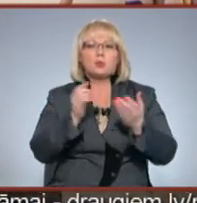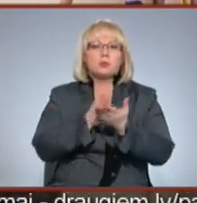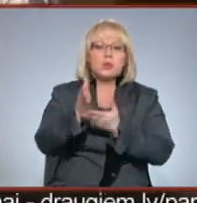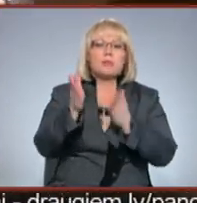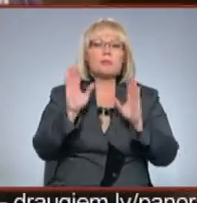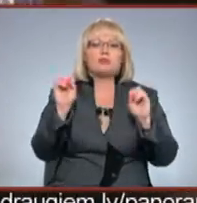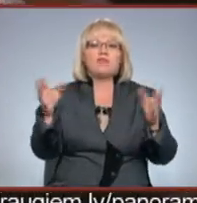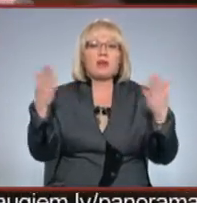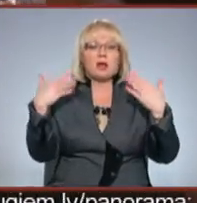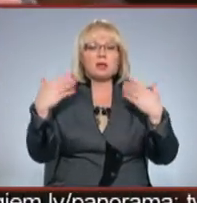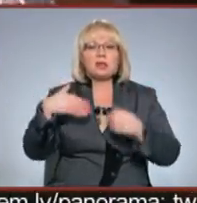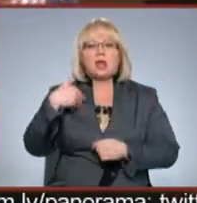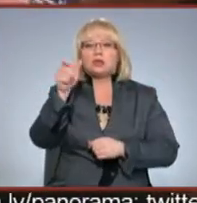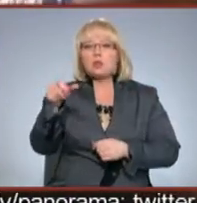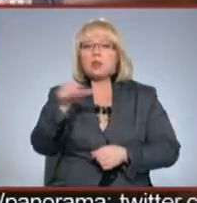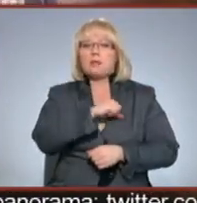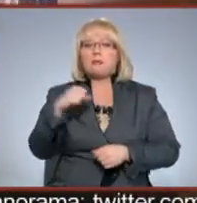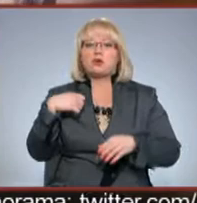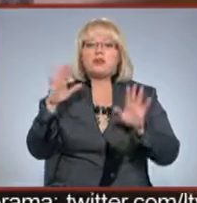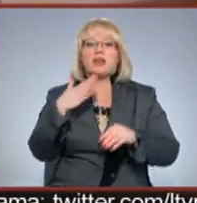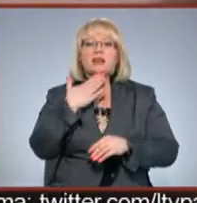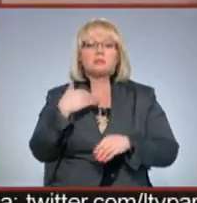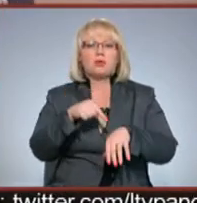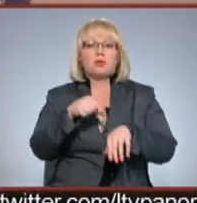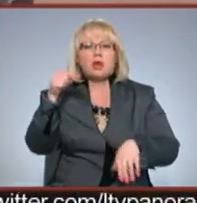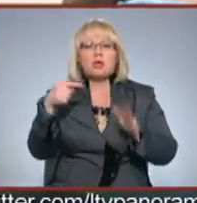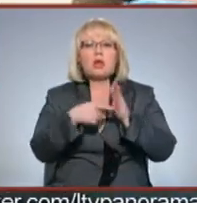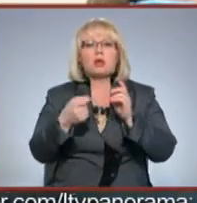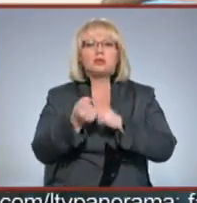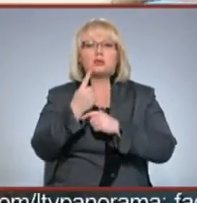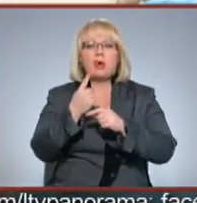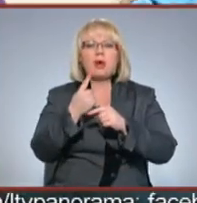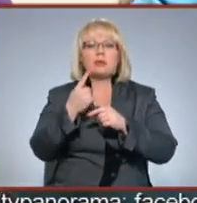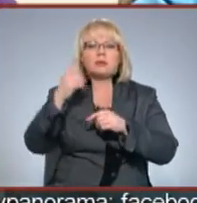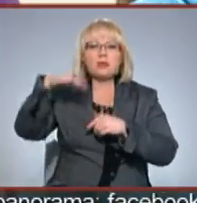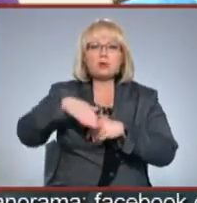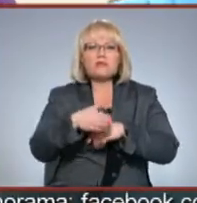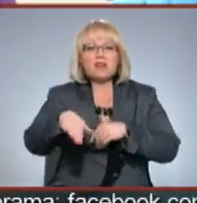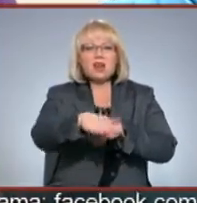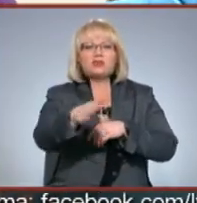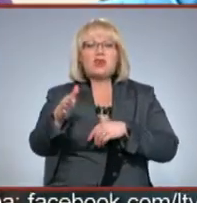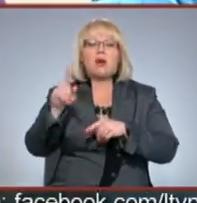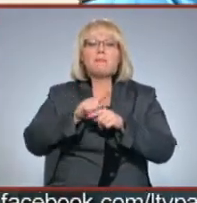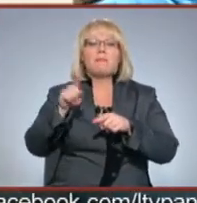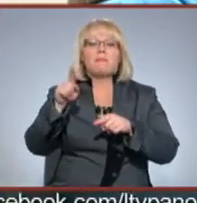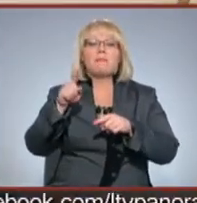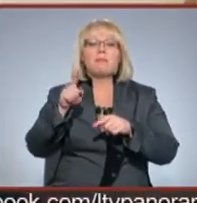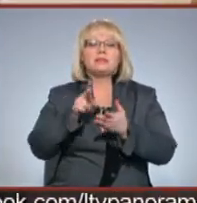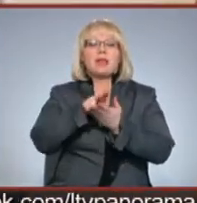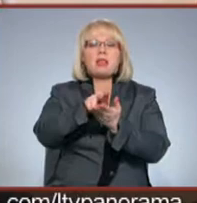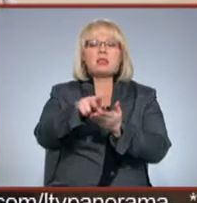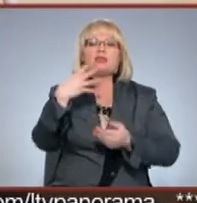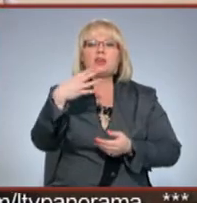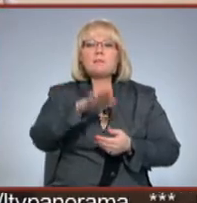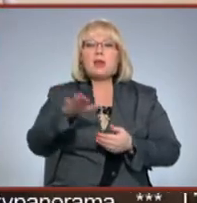svaigā gaisā. Lai skolēni paši varētu izbaudīt sajūtas, kādas rodas traucoties caur virāžām, skeletonisti 40